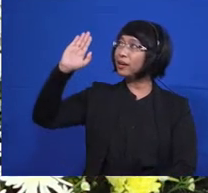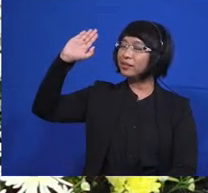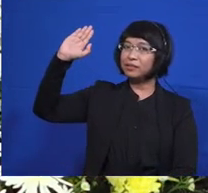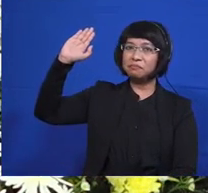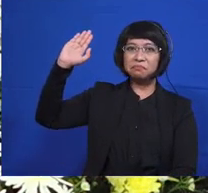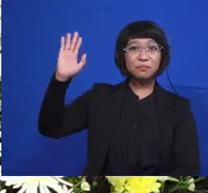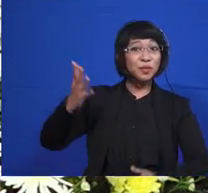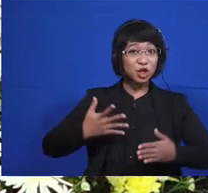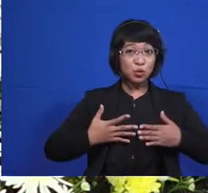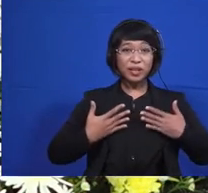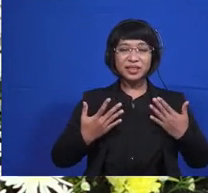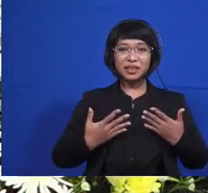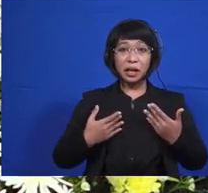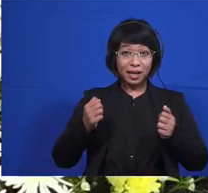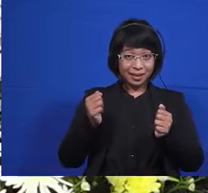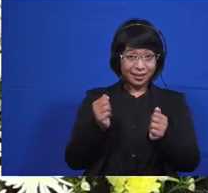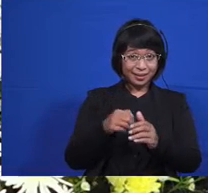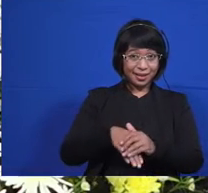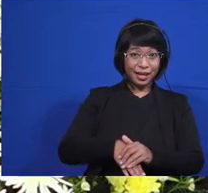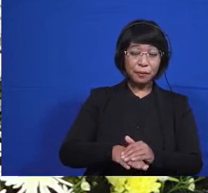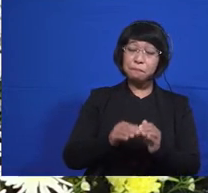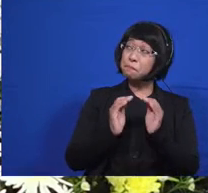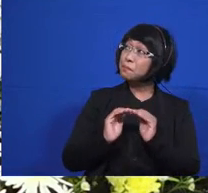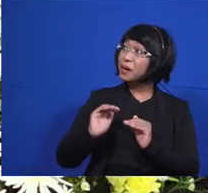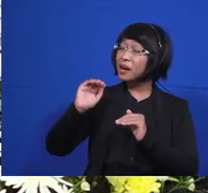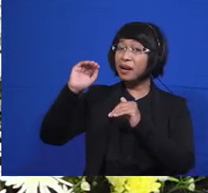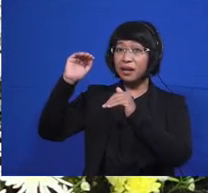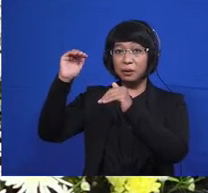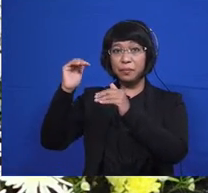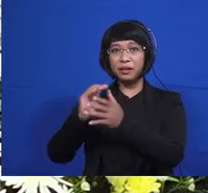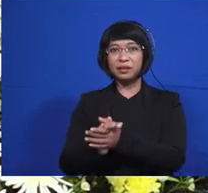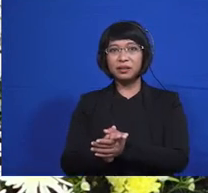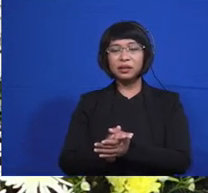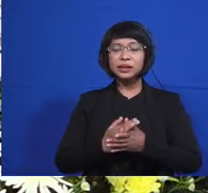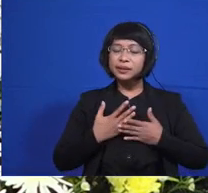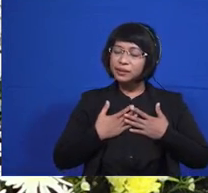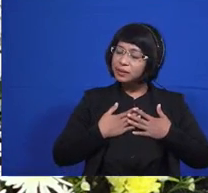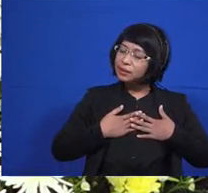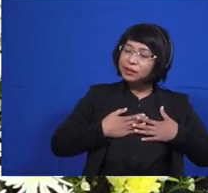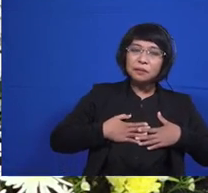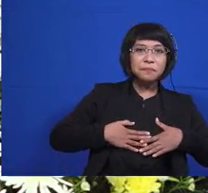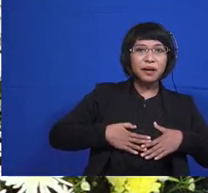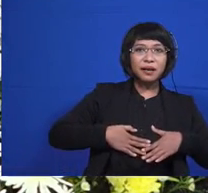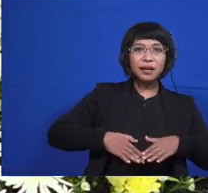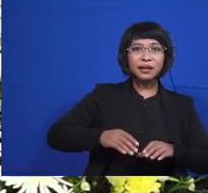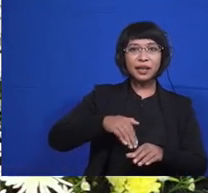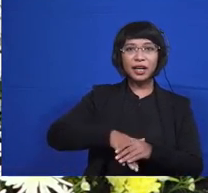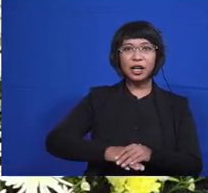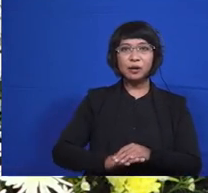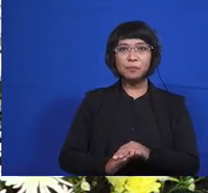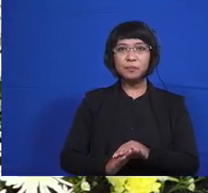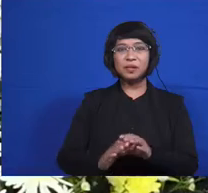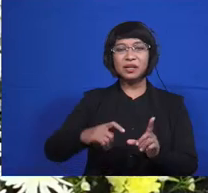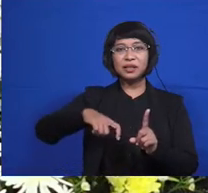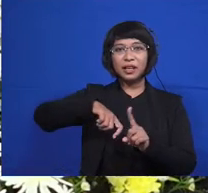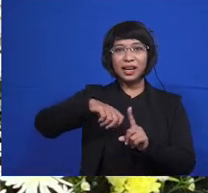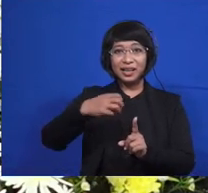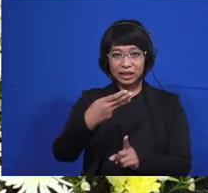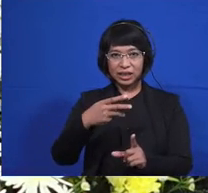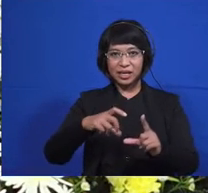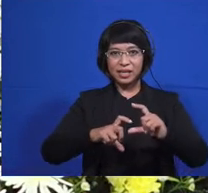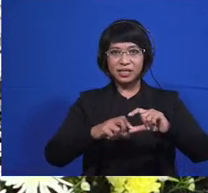Bersukacitalah dalam pengharapan, sabarlah dalam kesesakan, dan bertekunlah dalam doa.